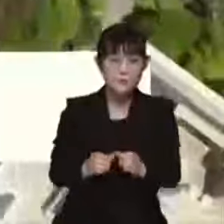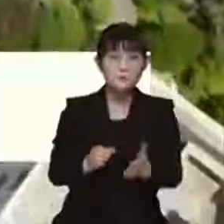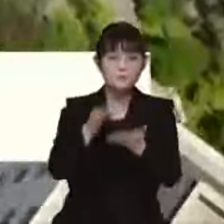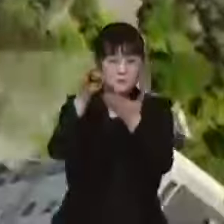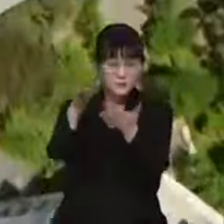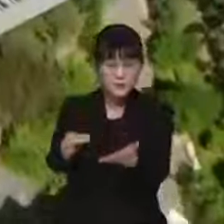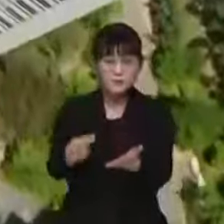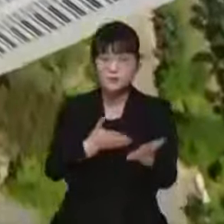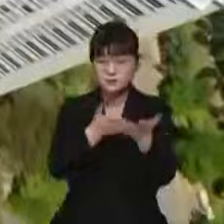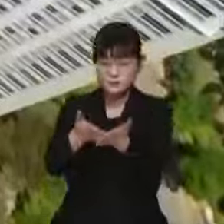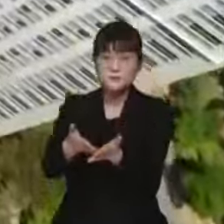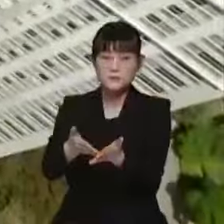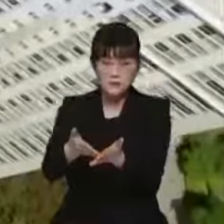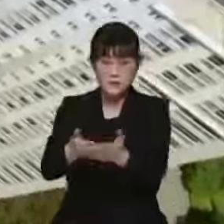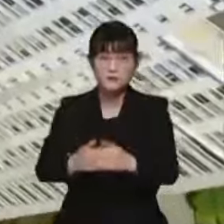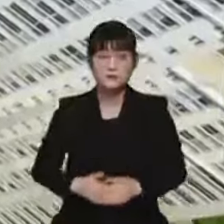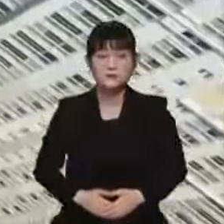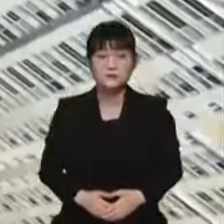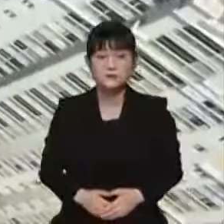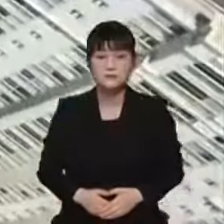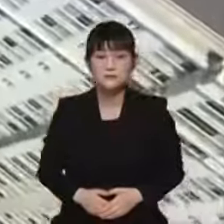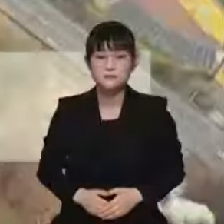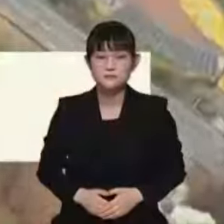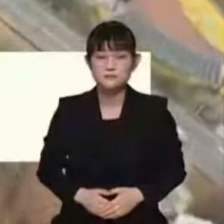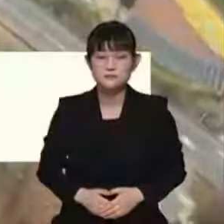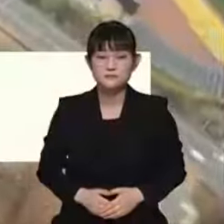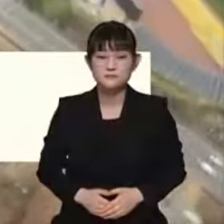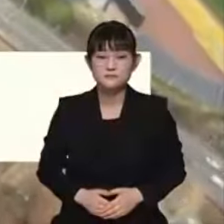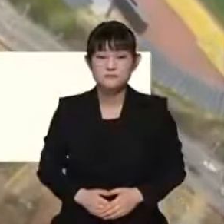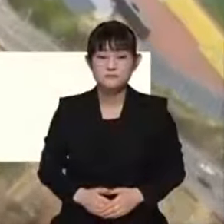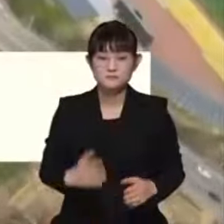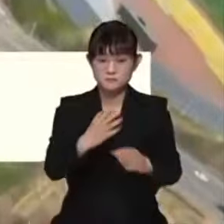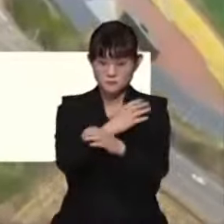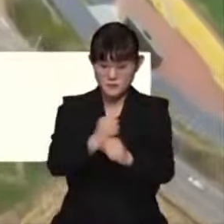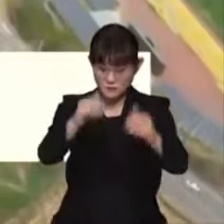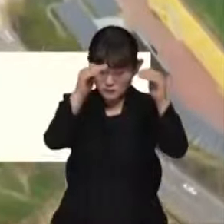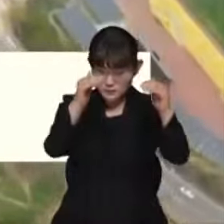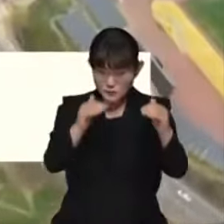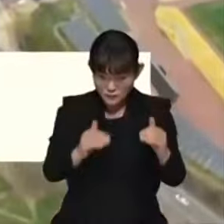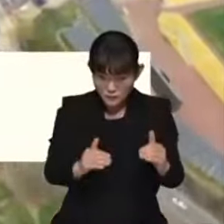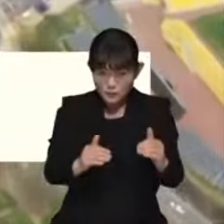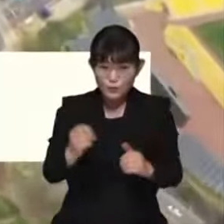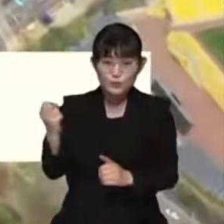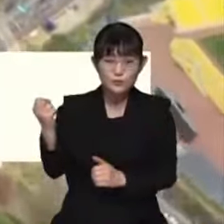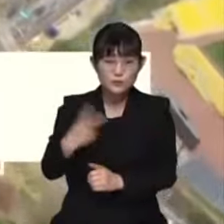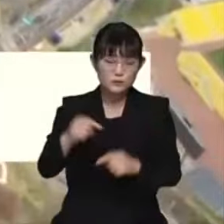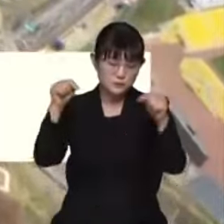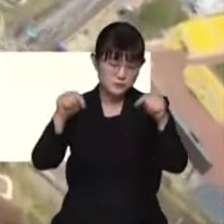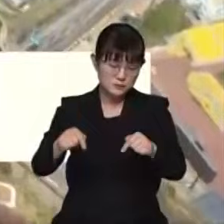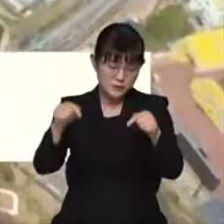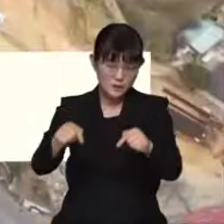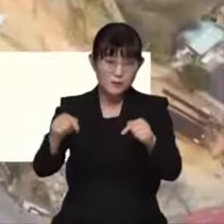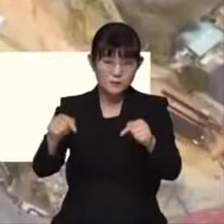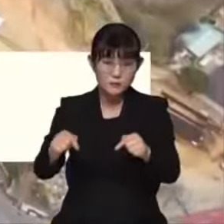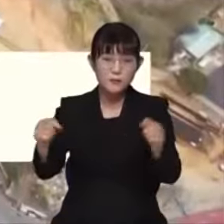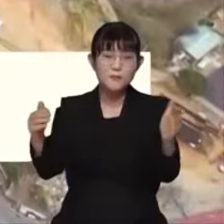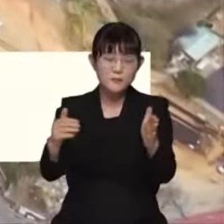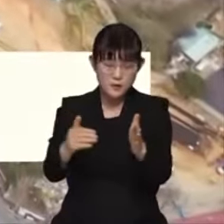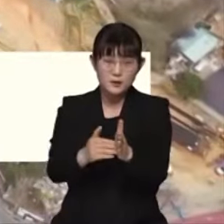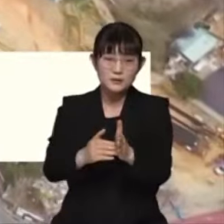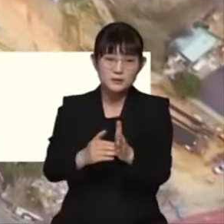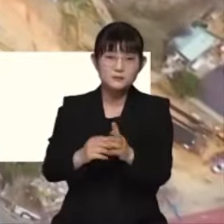것으로 알려졌습니다. 협약서 작성을 위한 그 최종 마무리, 그 협상 마무리 단계에